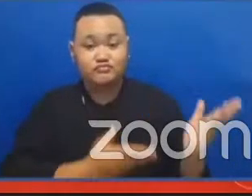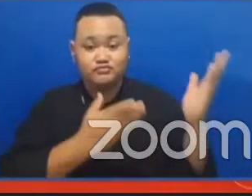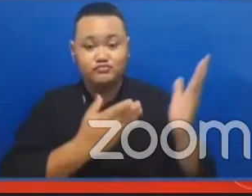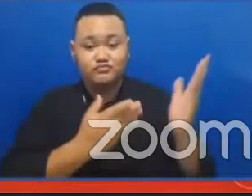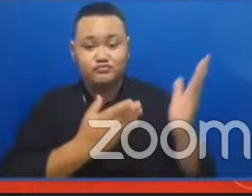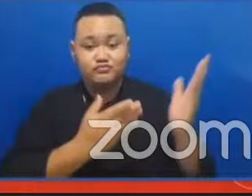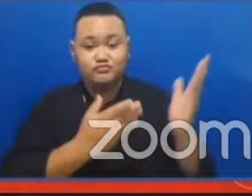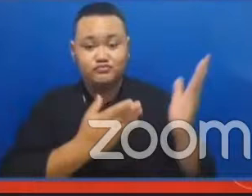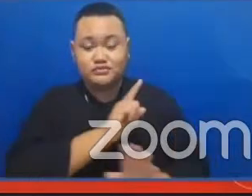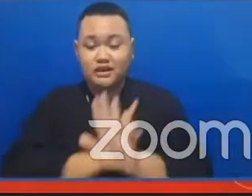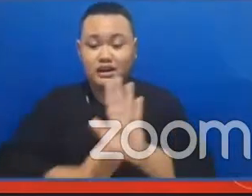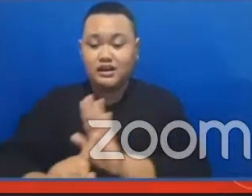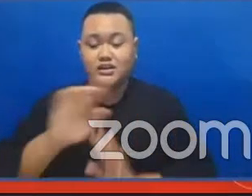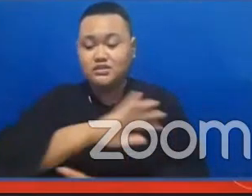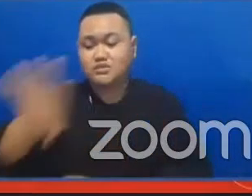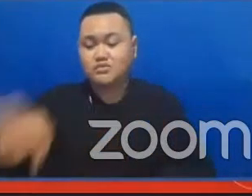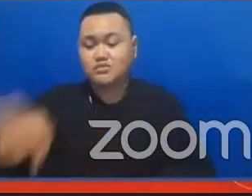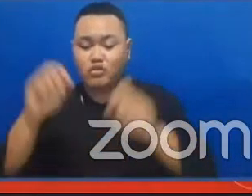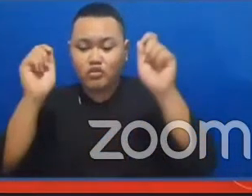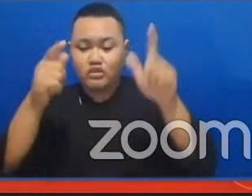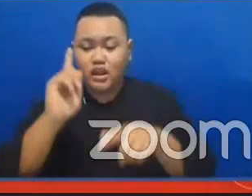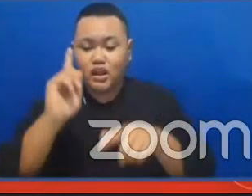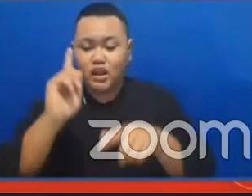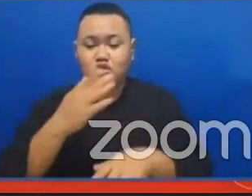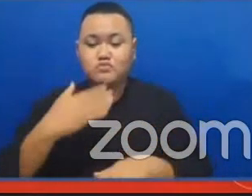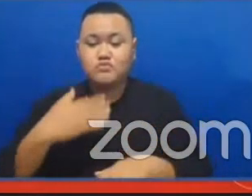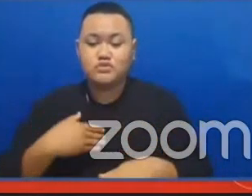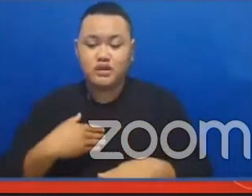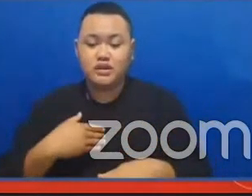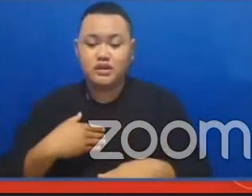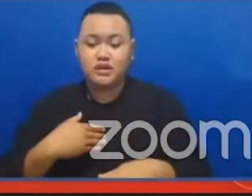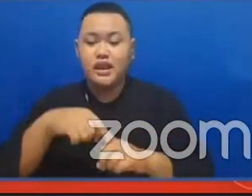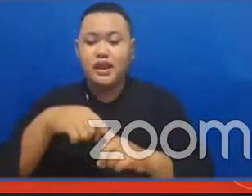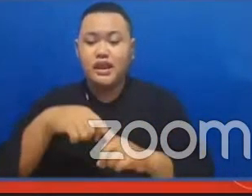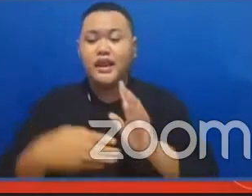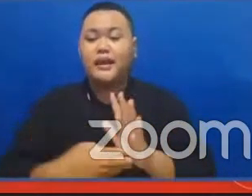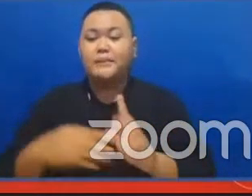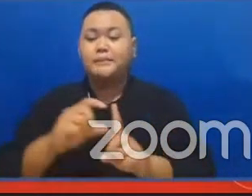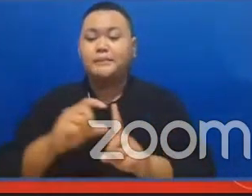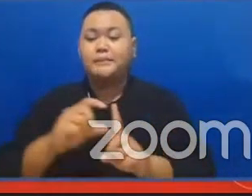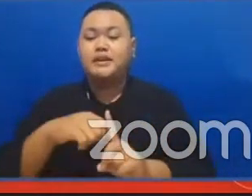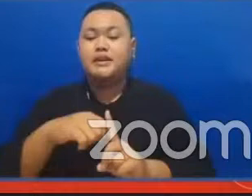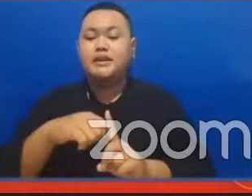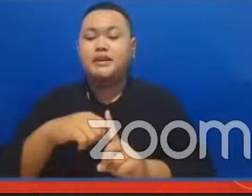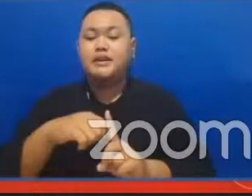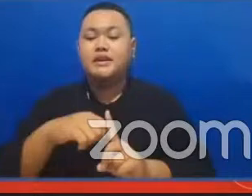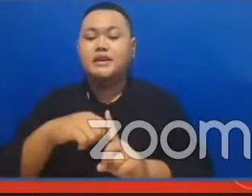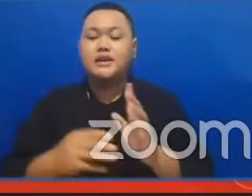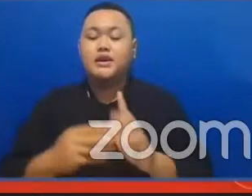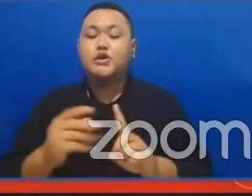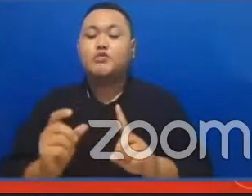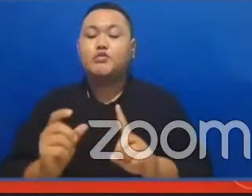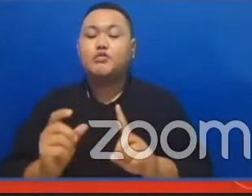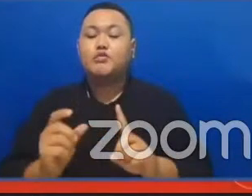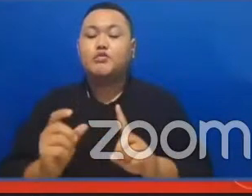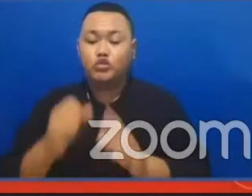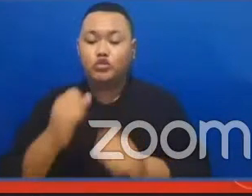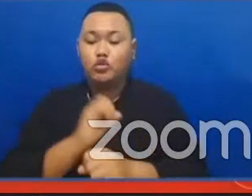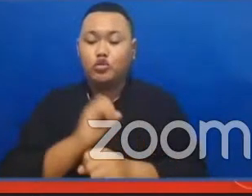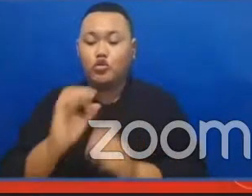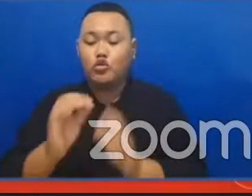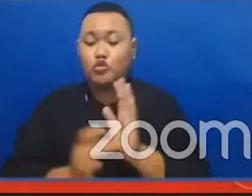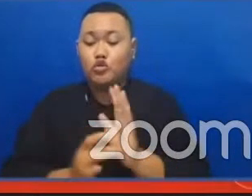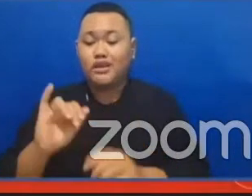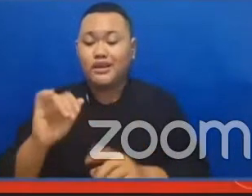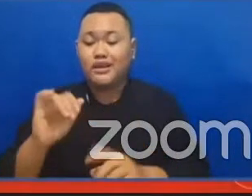konten dari Kemdikbud harus punya domain kemdikbud.go.id. Nah, ini kan rame nih,